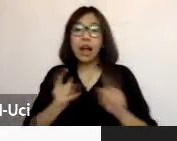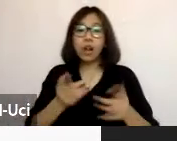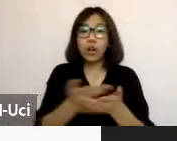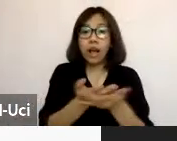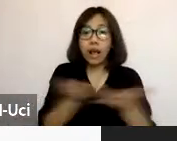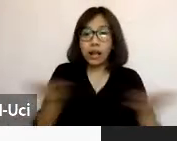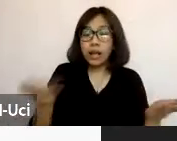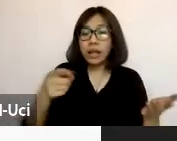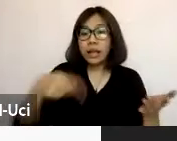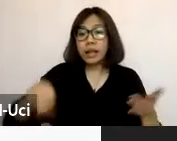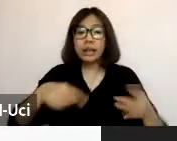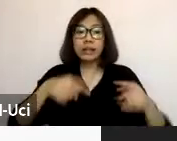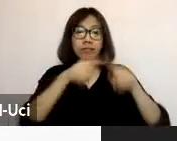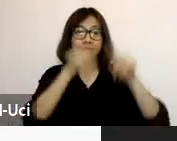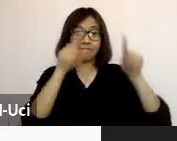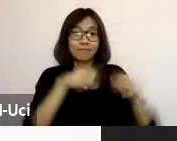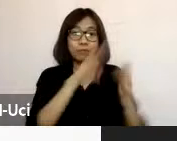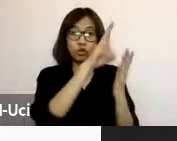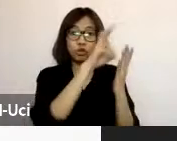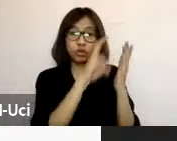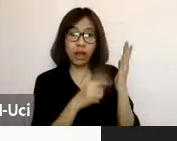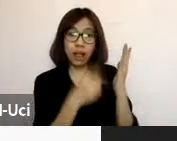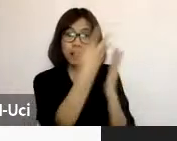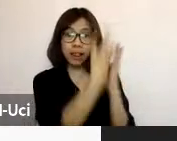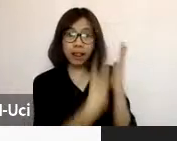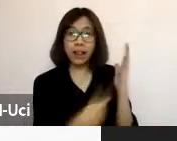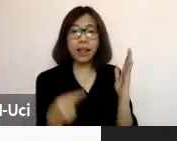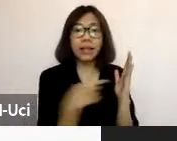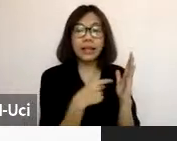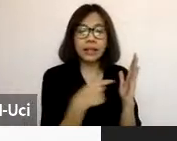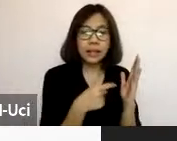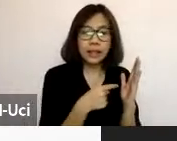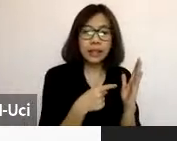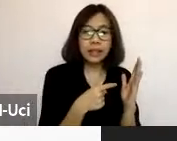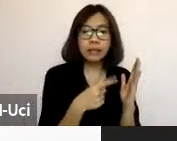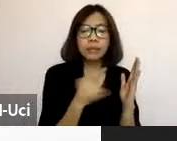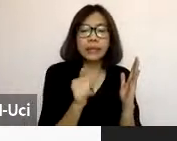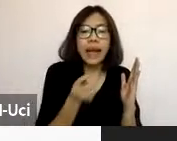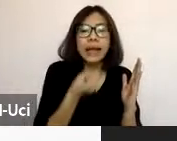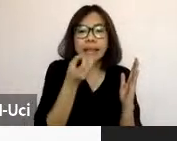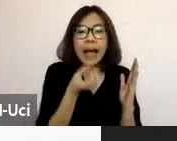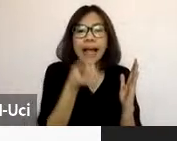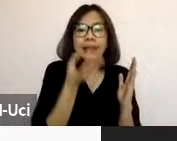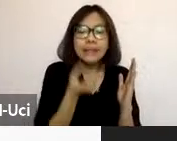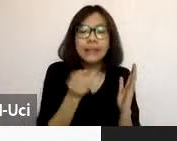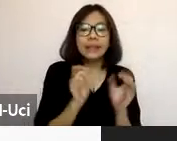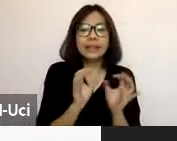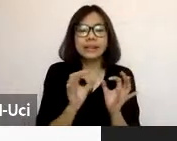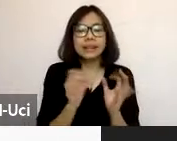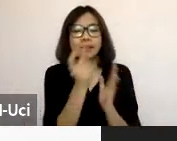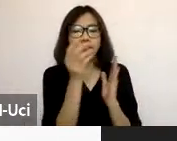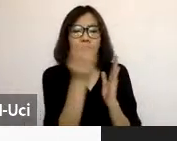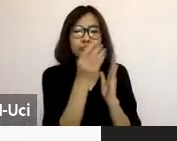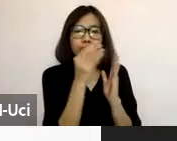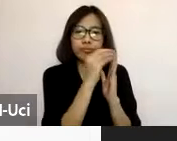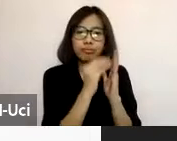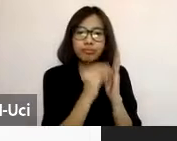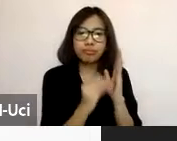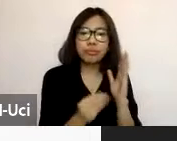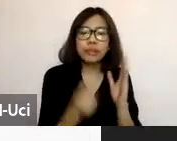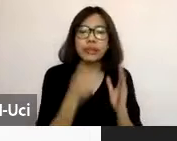diberikan sedikit saja ulasan di bagian ini tentu itu akan sangat